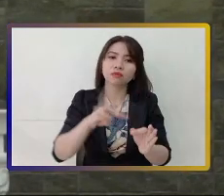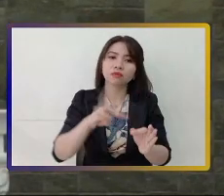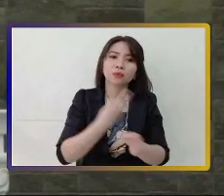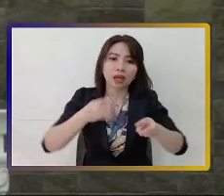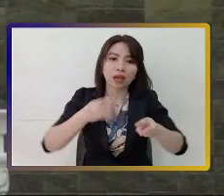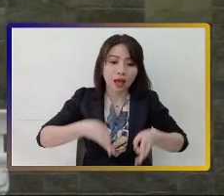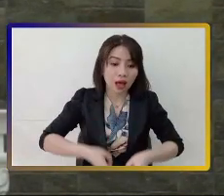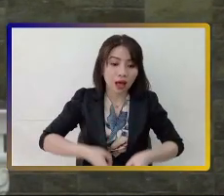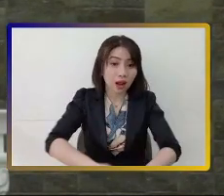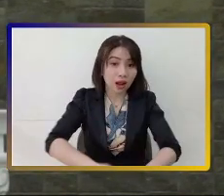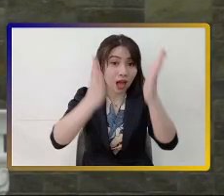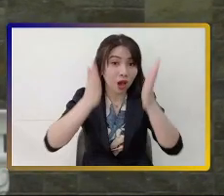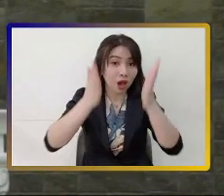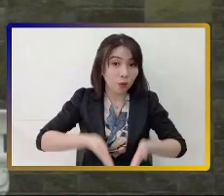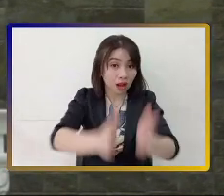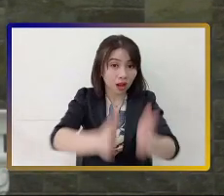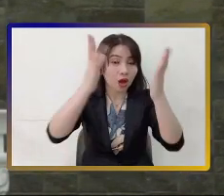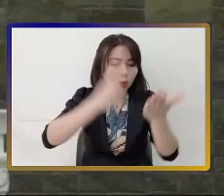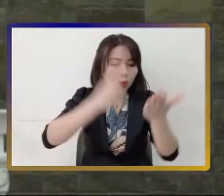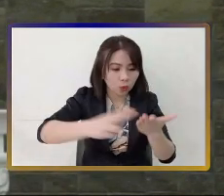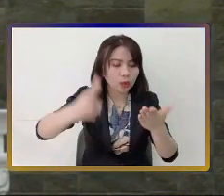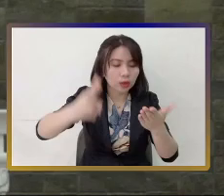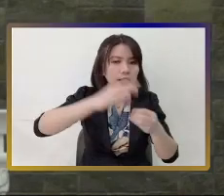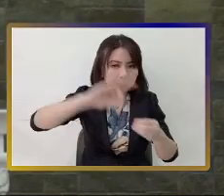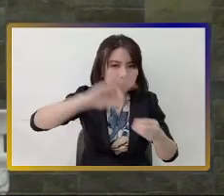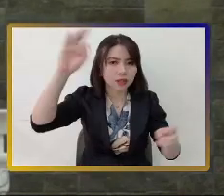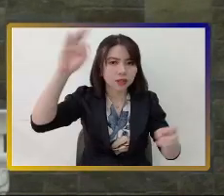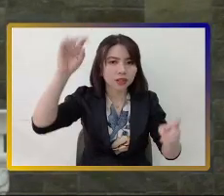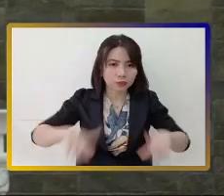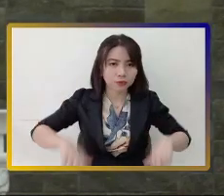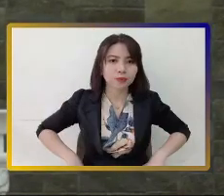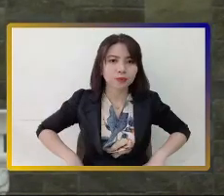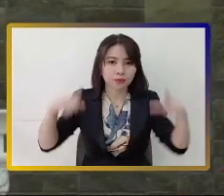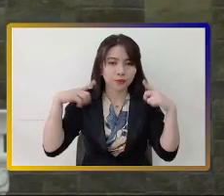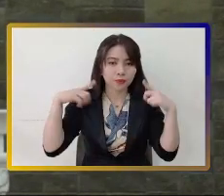manifestation. Na bakit ko po nasabi ito, mga kapatid? Look at this.